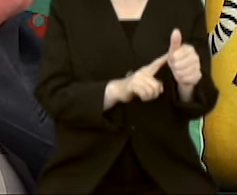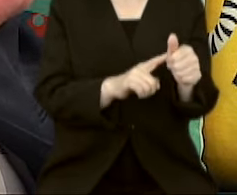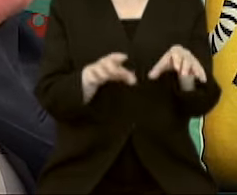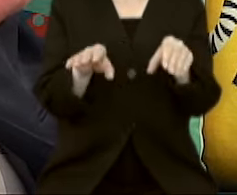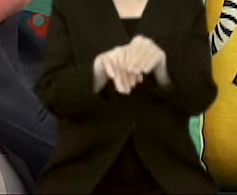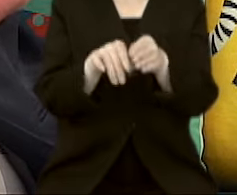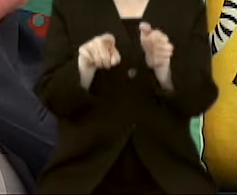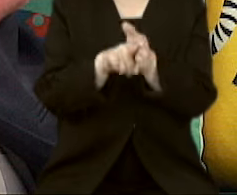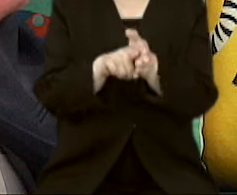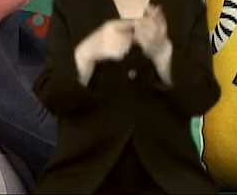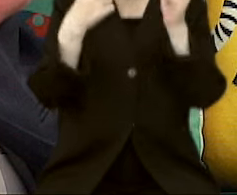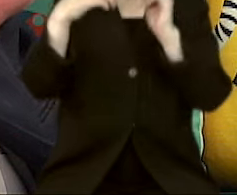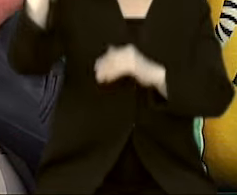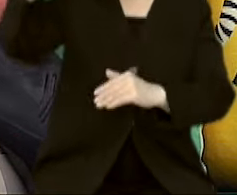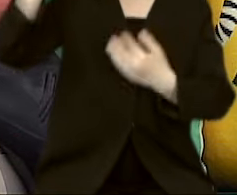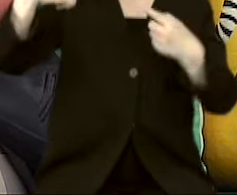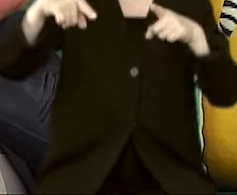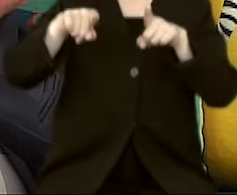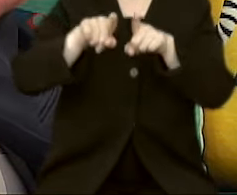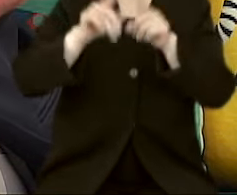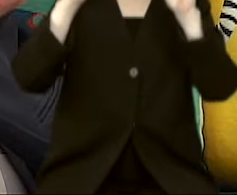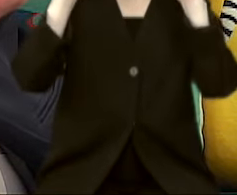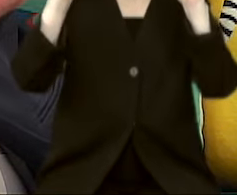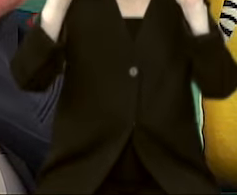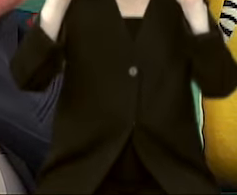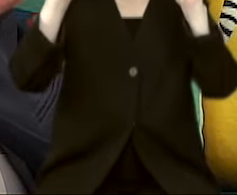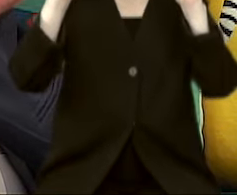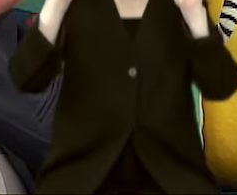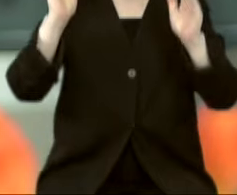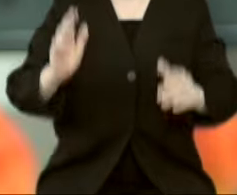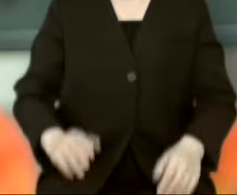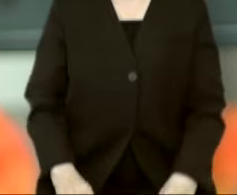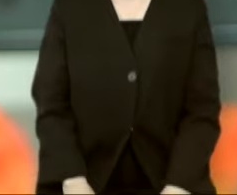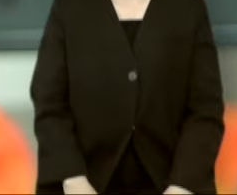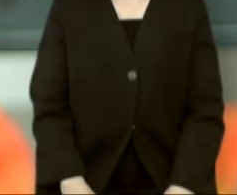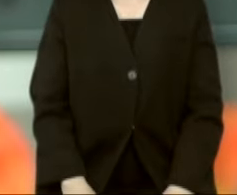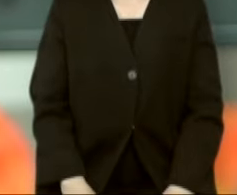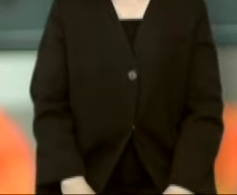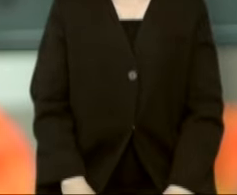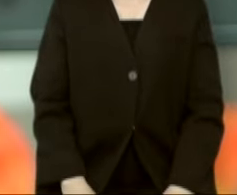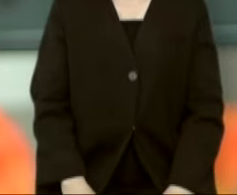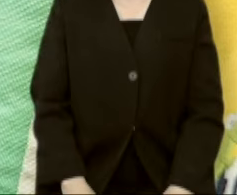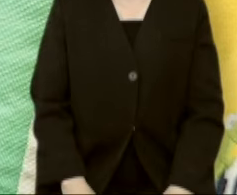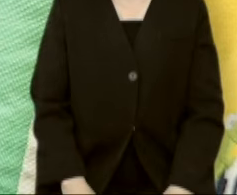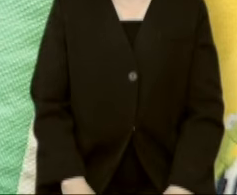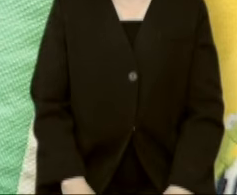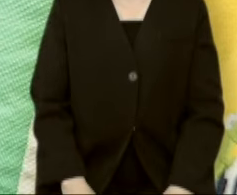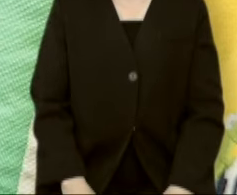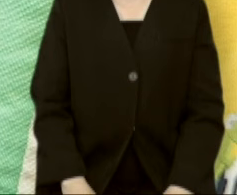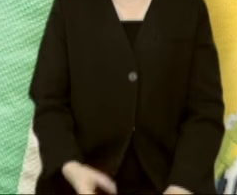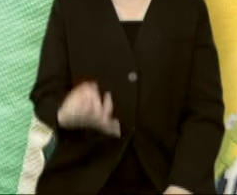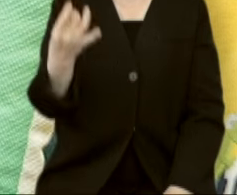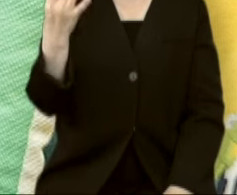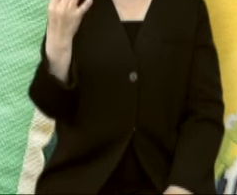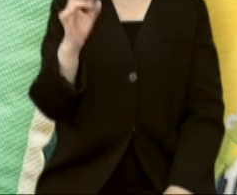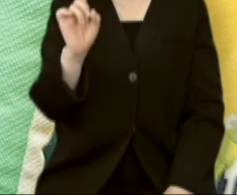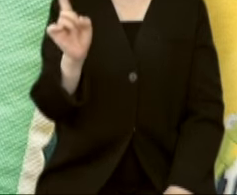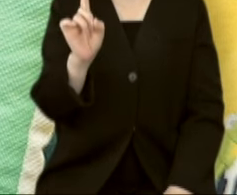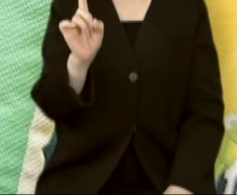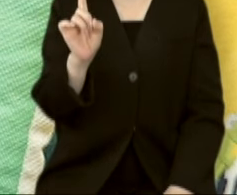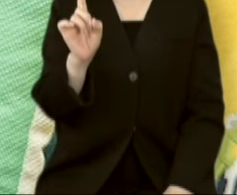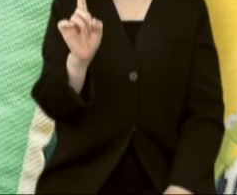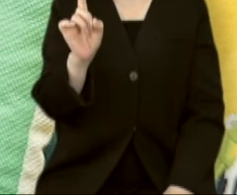총신 신대원에서 같이 공부를 했어요. 아, 예. 네. 예. 그리고 원래